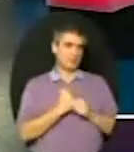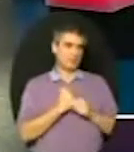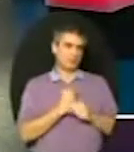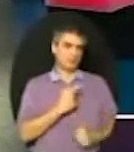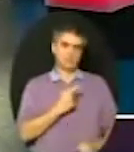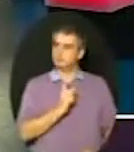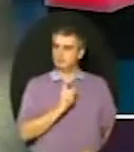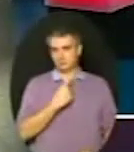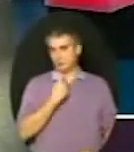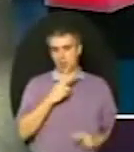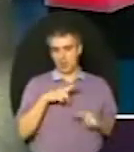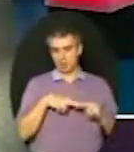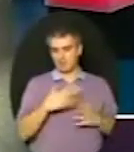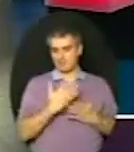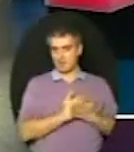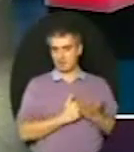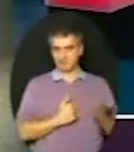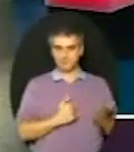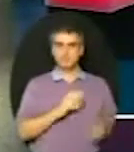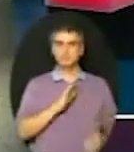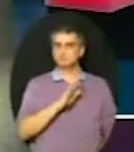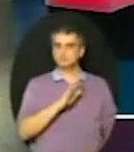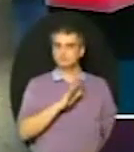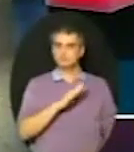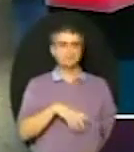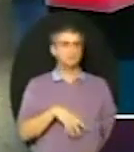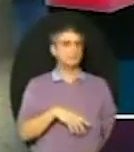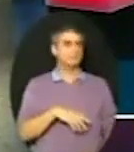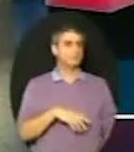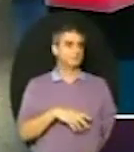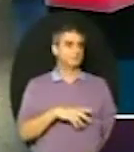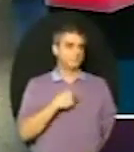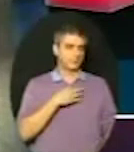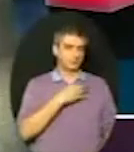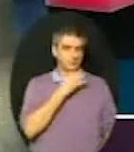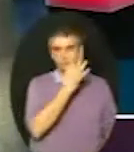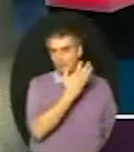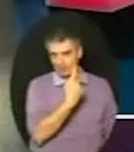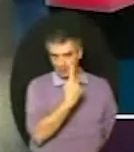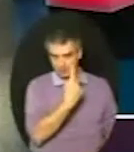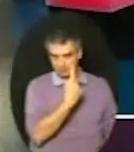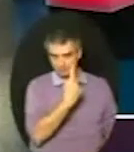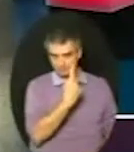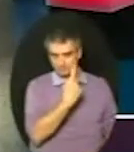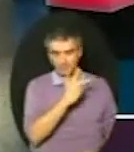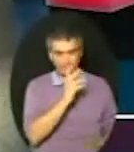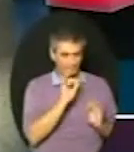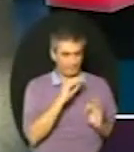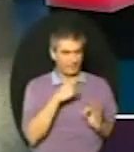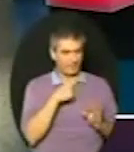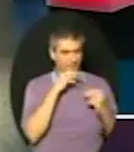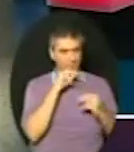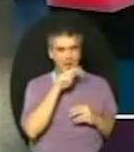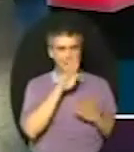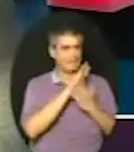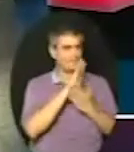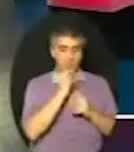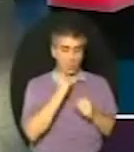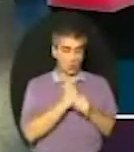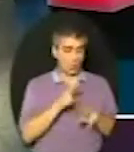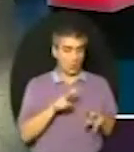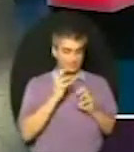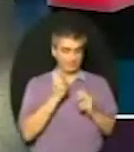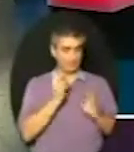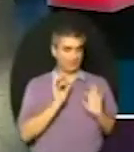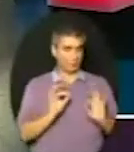זה לא עודפי הכנסה. אני רוצה לאפשר ליניר ואז... ממש לא. אני רוצה לשאול שאלה אחת. אם באמת, אם אנחנו מדברים ב-2014, לא מומשו הכספים האלה,